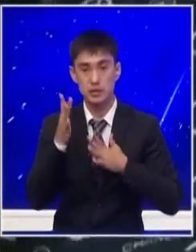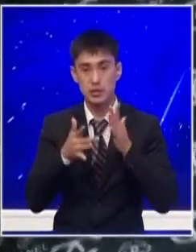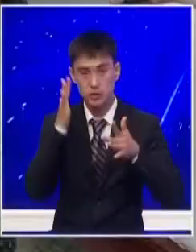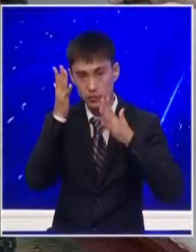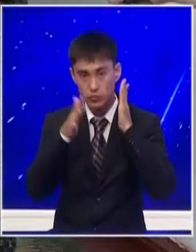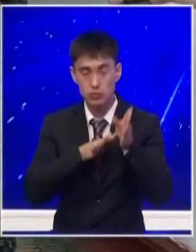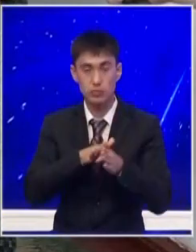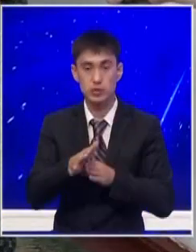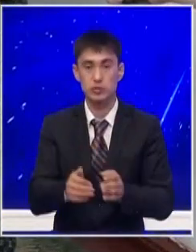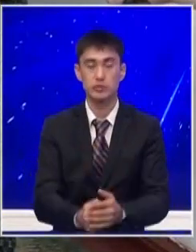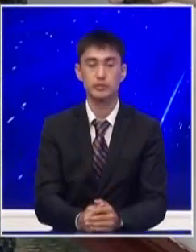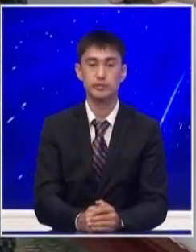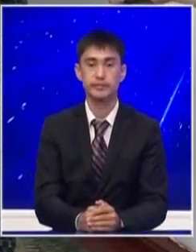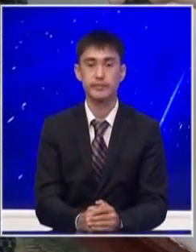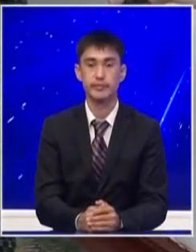мужа.